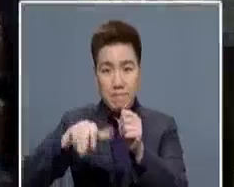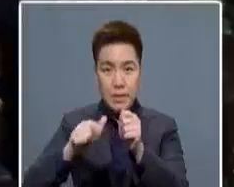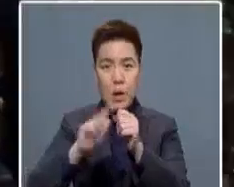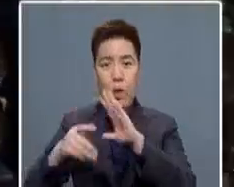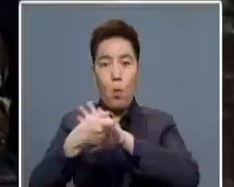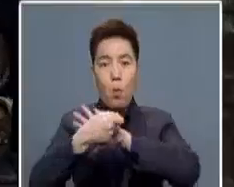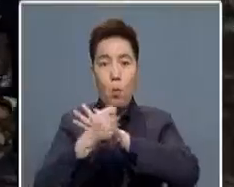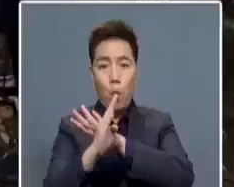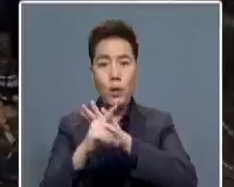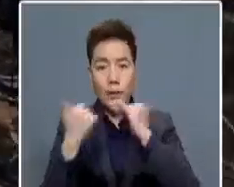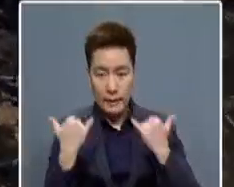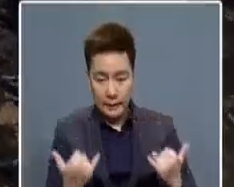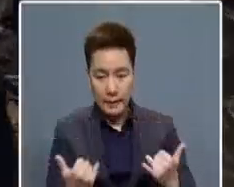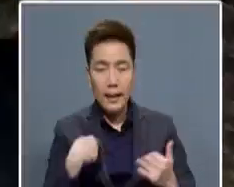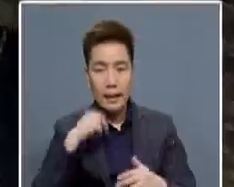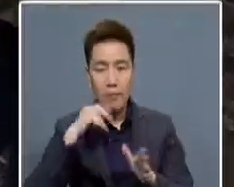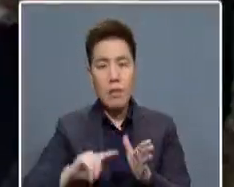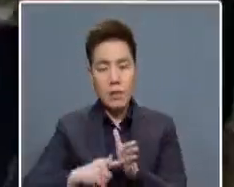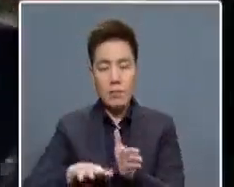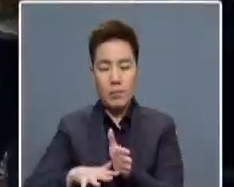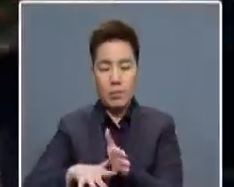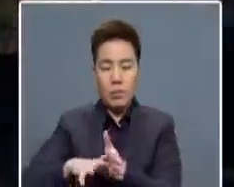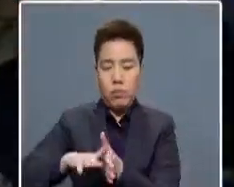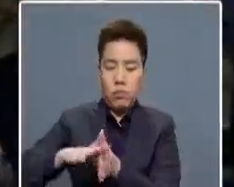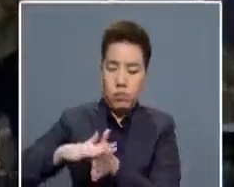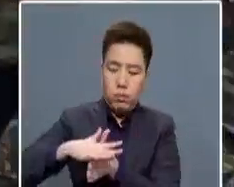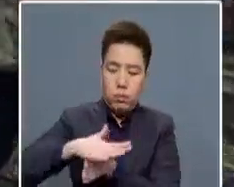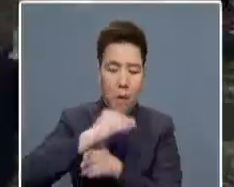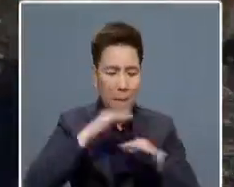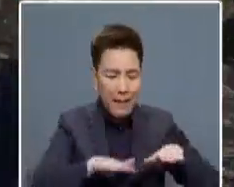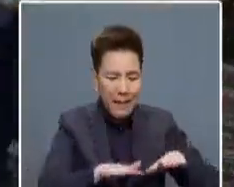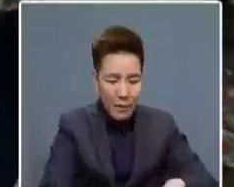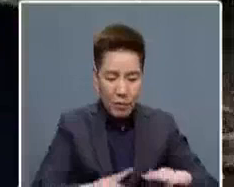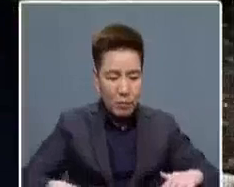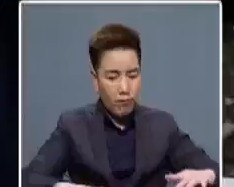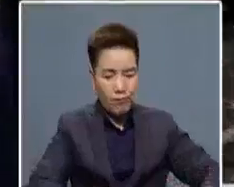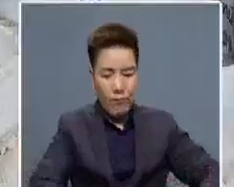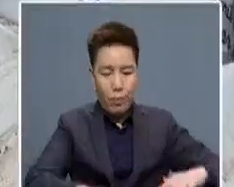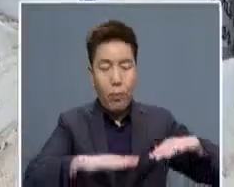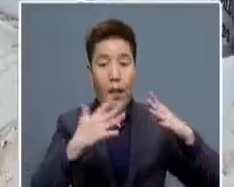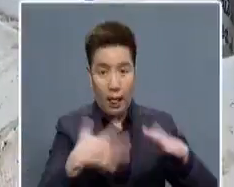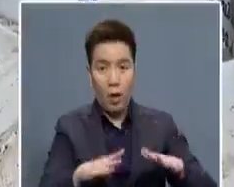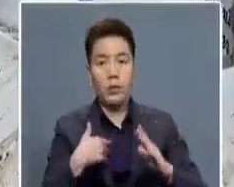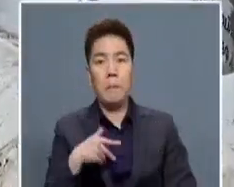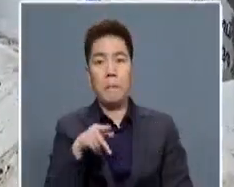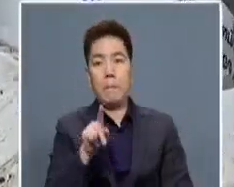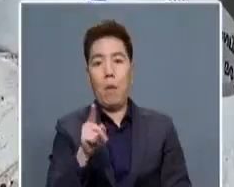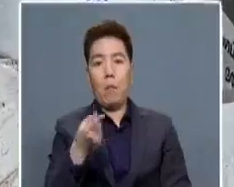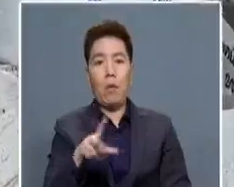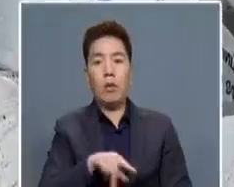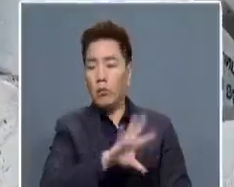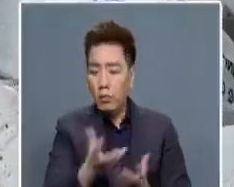ด้วยตอนนี้ร้านเริ่มล้นตลิ่งหมู่บ้านเรือนในพื้นที่ต่ำนะครับเจ้าหน้าที่ป้องกันและบรรเทาสาธารณภัยจังหวัด